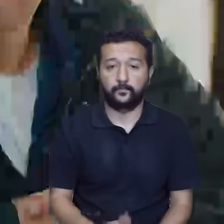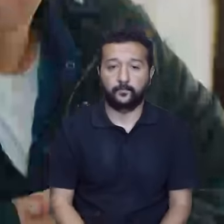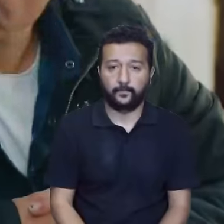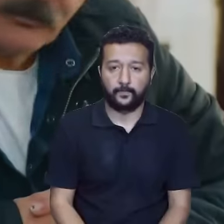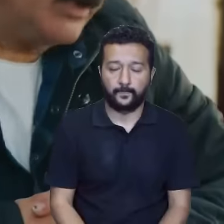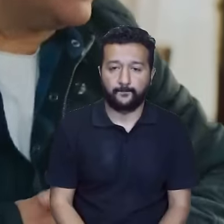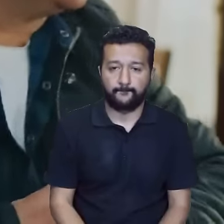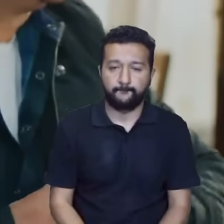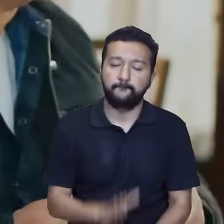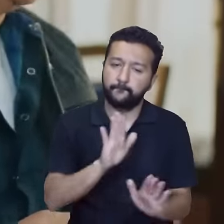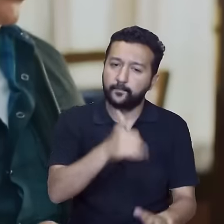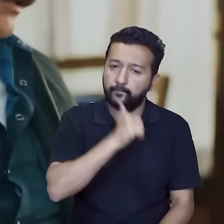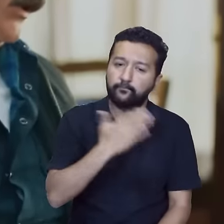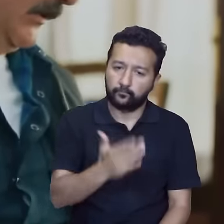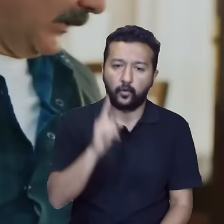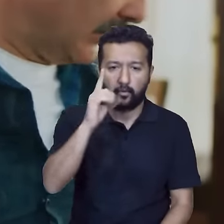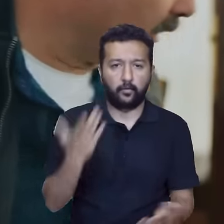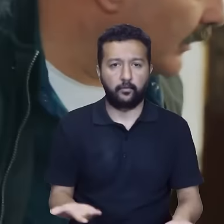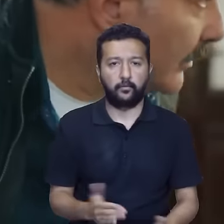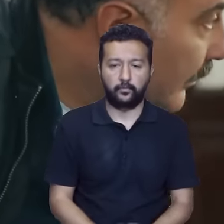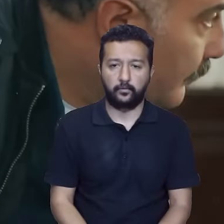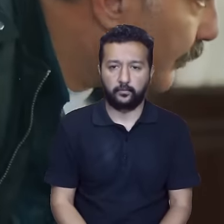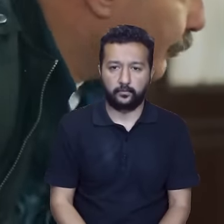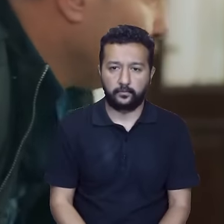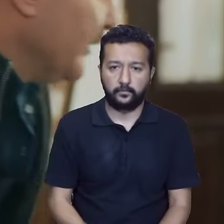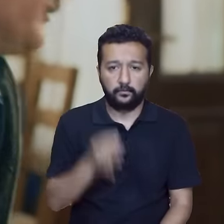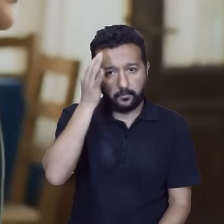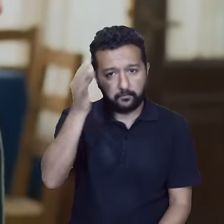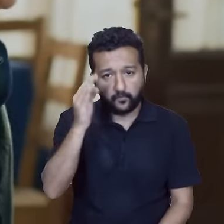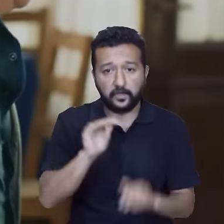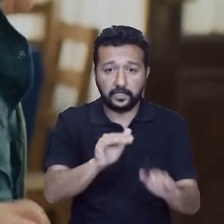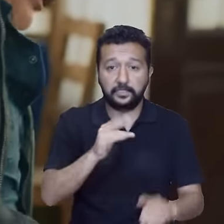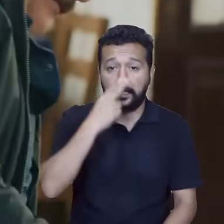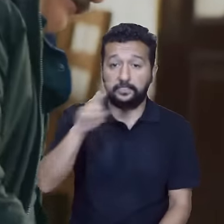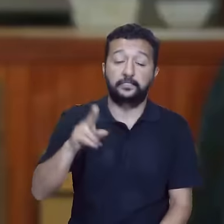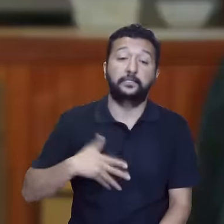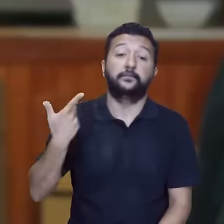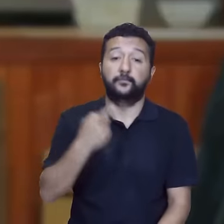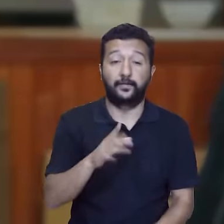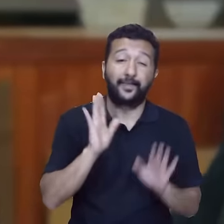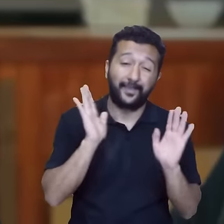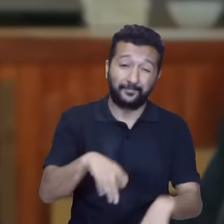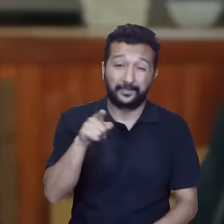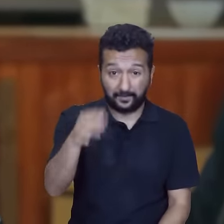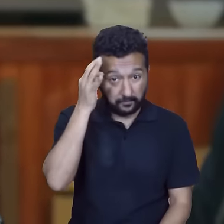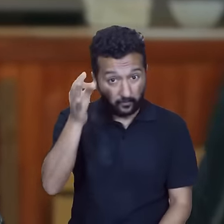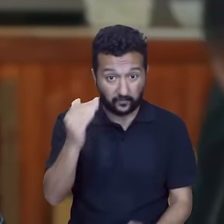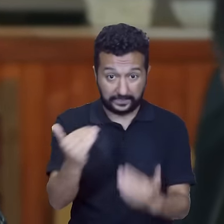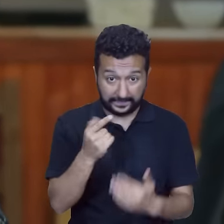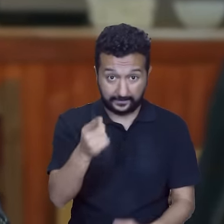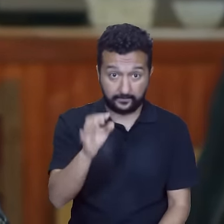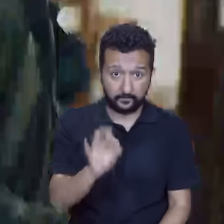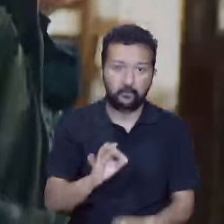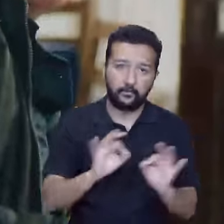istemiyorum. Tamam abi ya. Allah Allah. Profesyonel desteği reddediyorsun yani. Aman ya, sen misin profesyonel